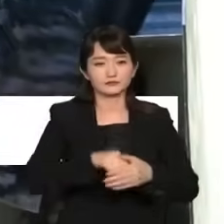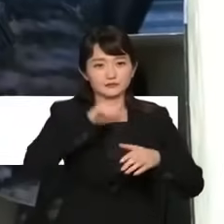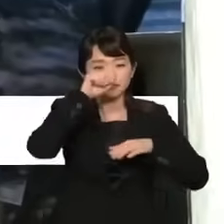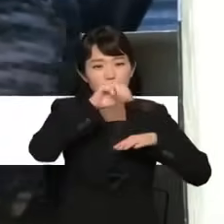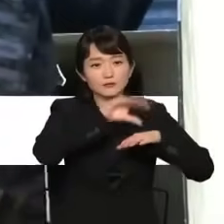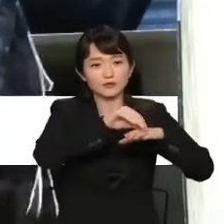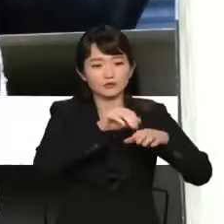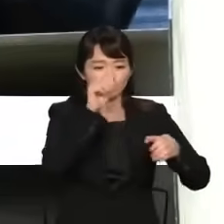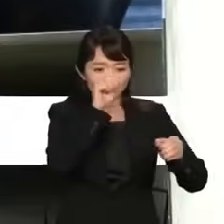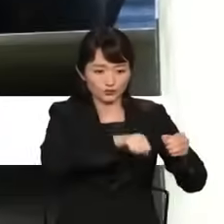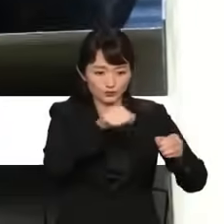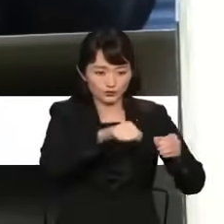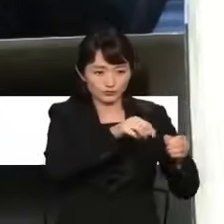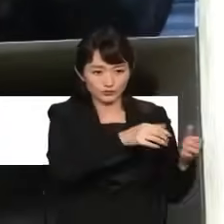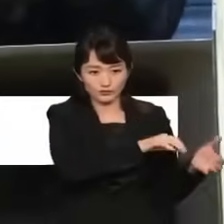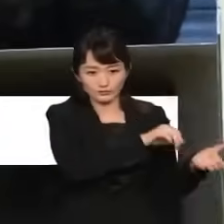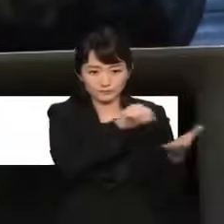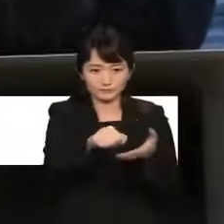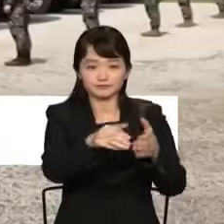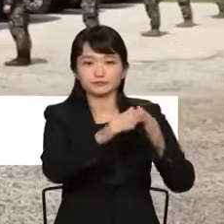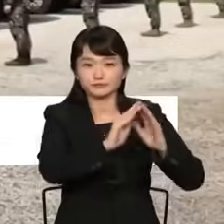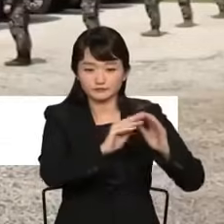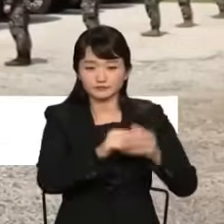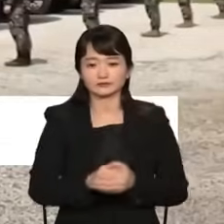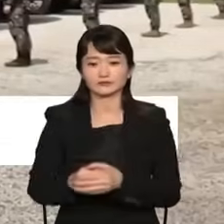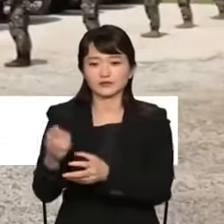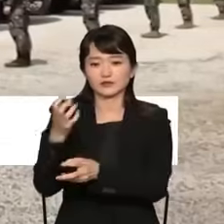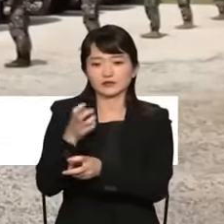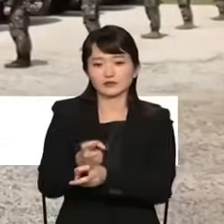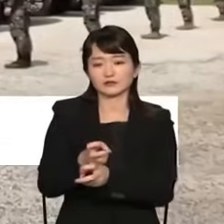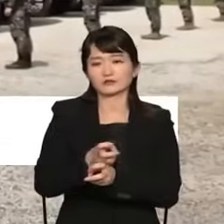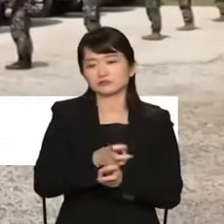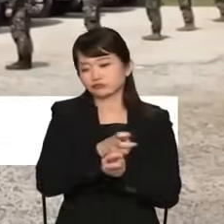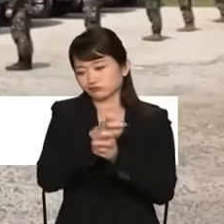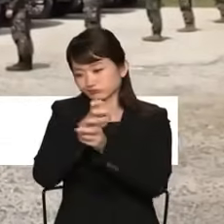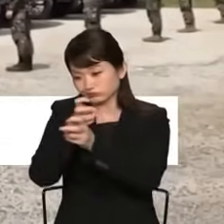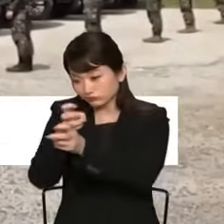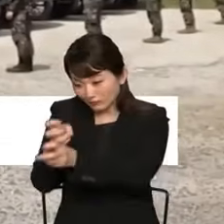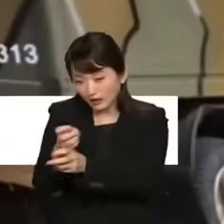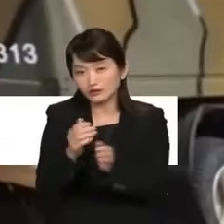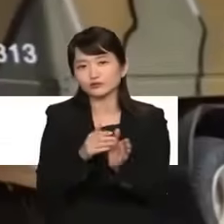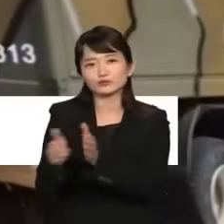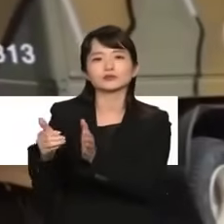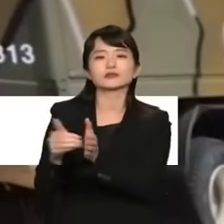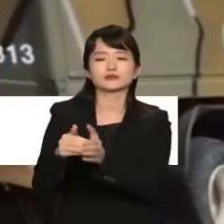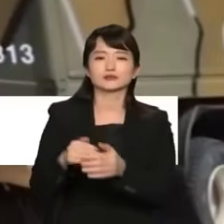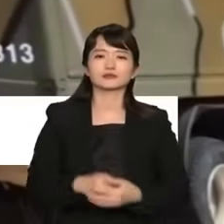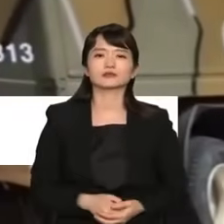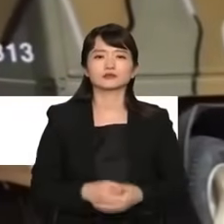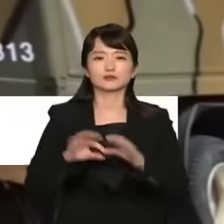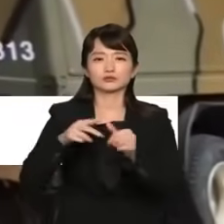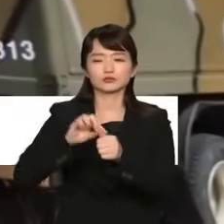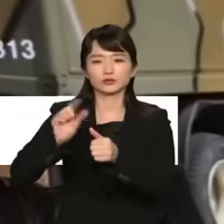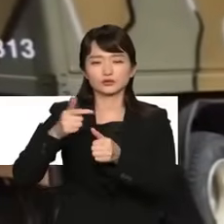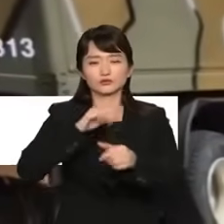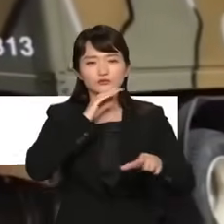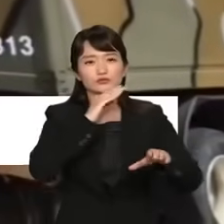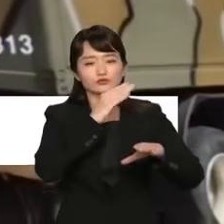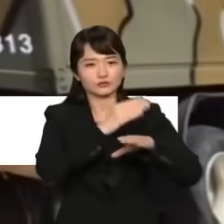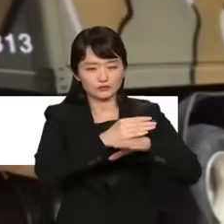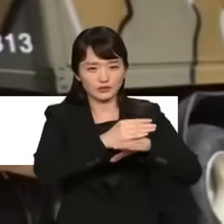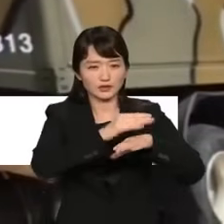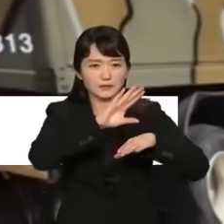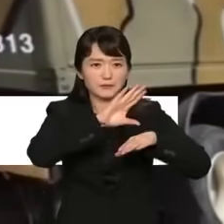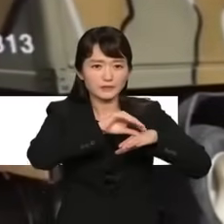전방 지역에 배치하고 기동형 확성기 차량도 이미 준비를 끝내놨다는 겁니다. 국정원의 대북 방송 자유의